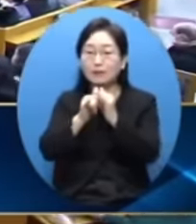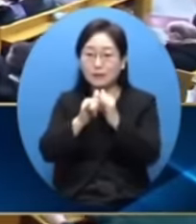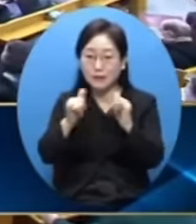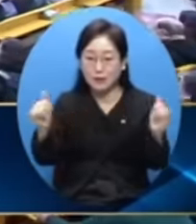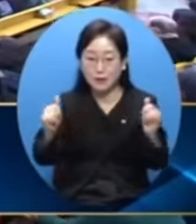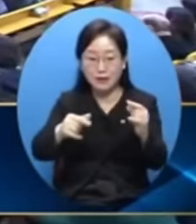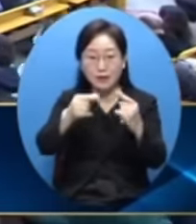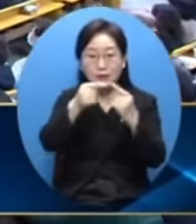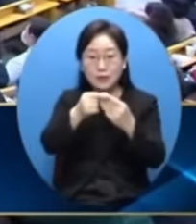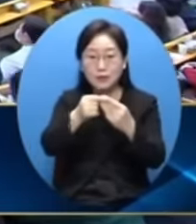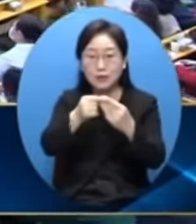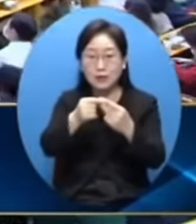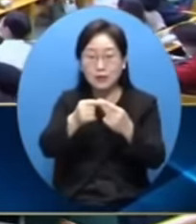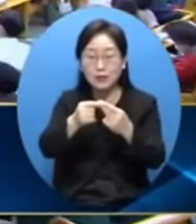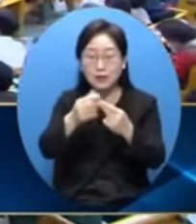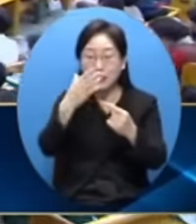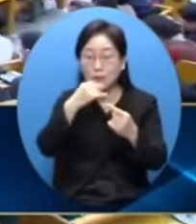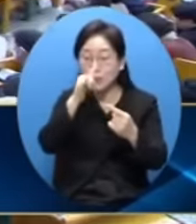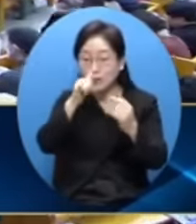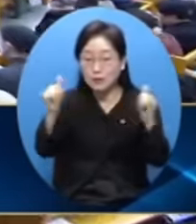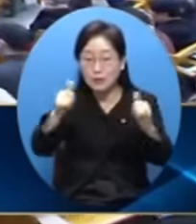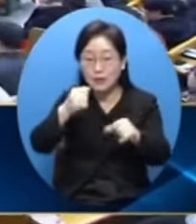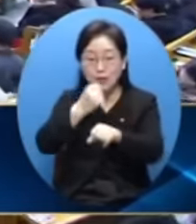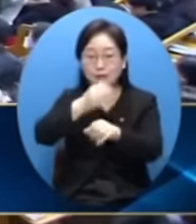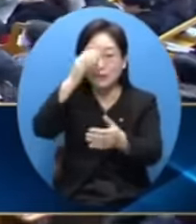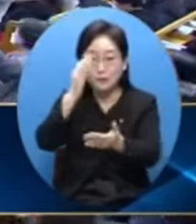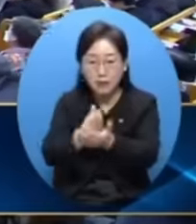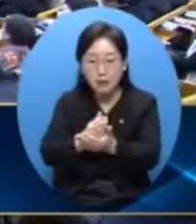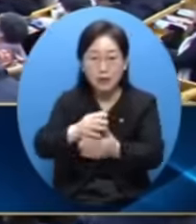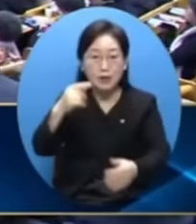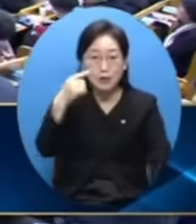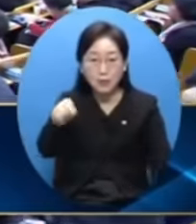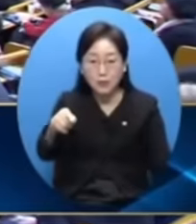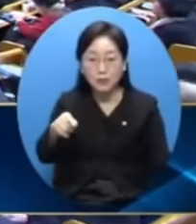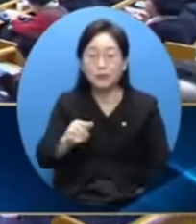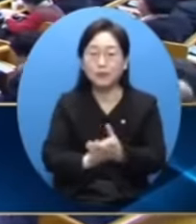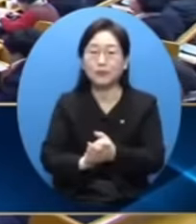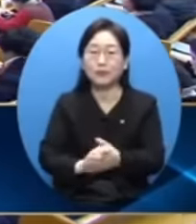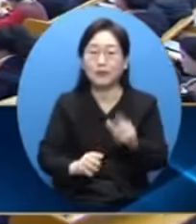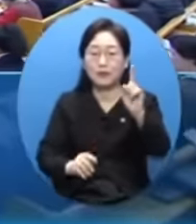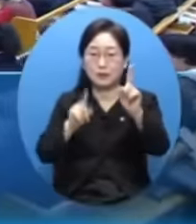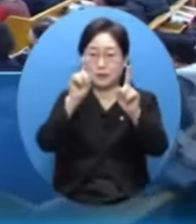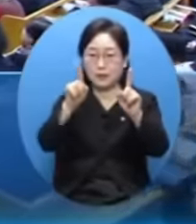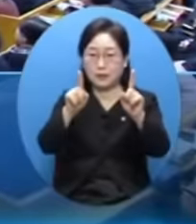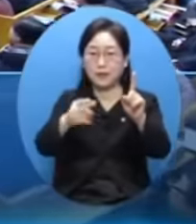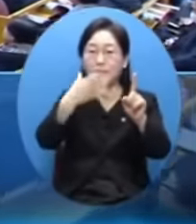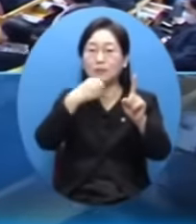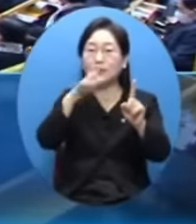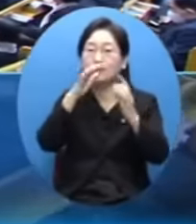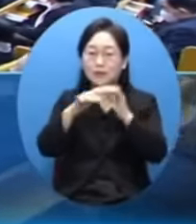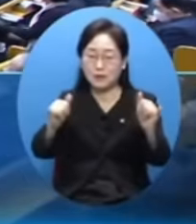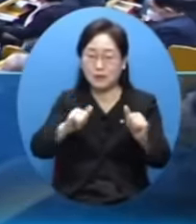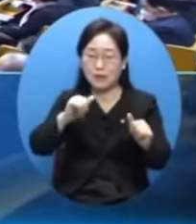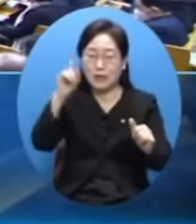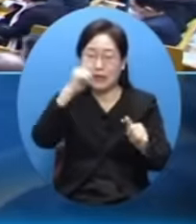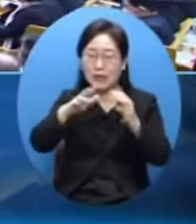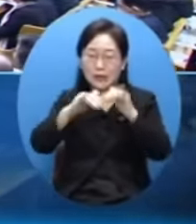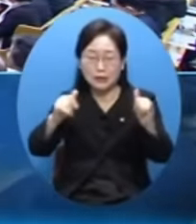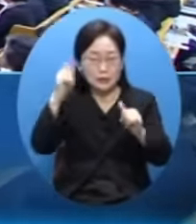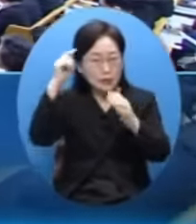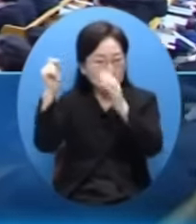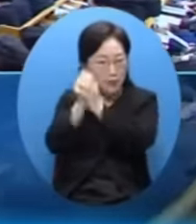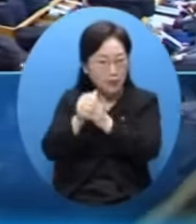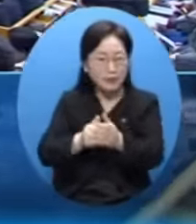첫째로 하지 말아야 될 것을 우리에게 말씀해 주었습니다 1편 1절에 복 있는 사람은 악인들의